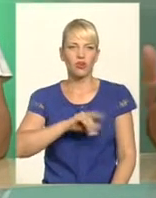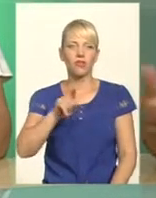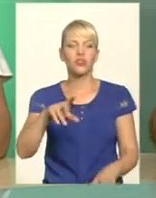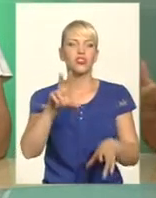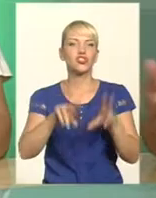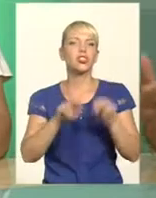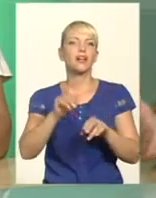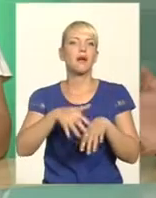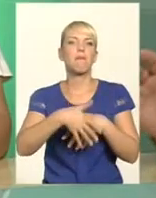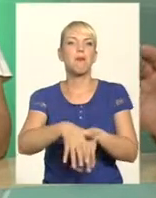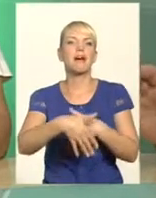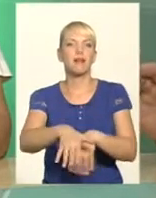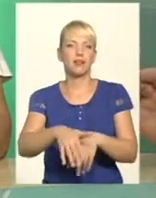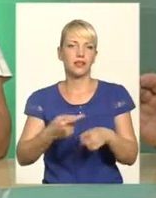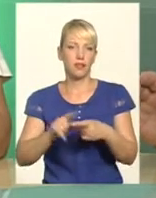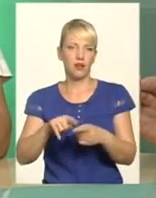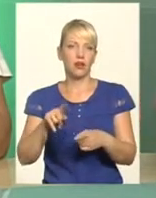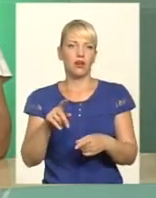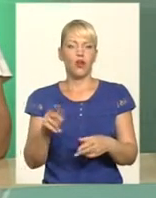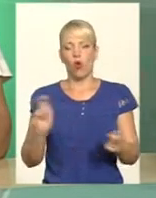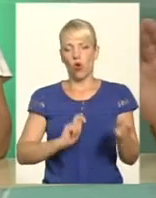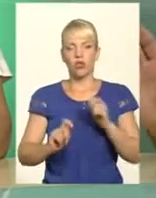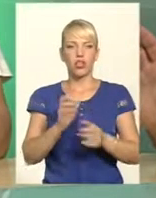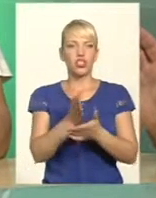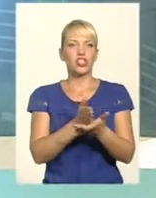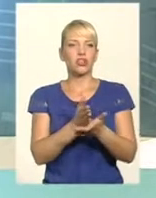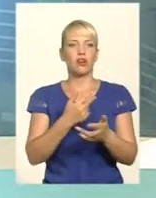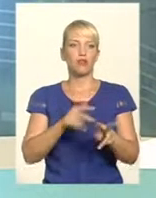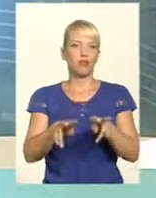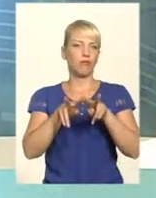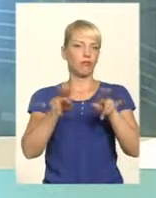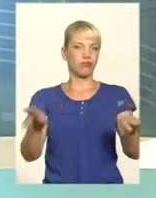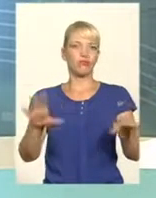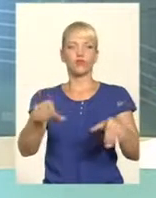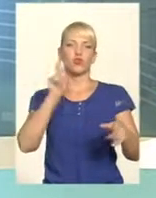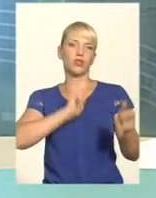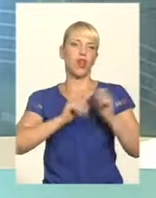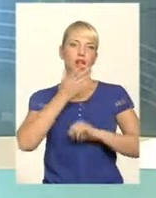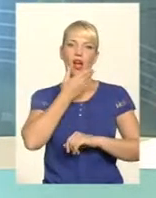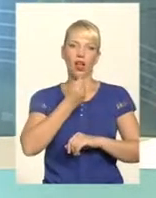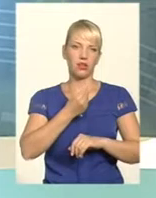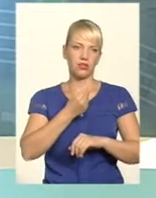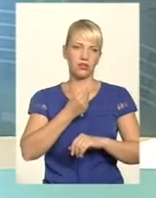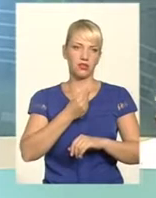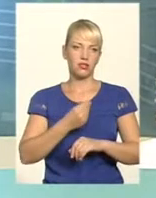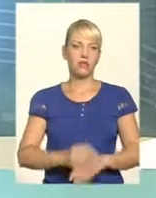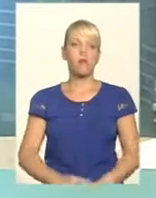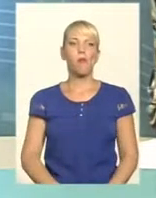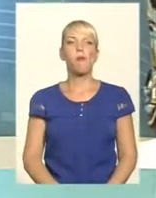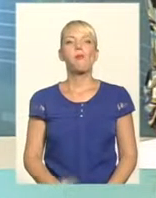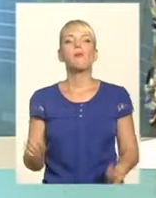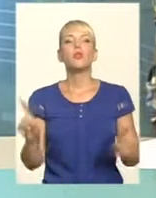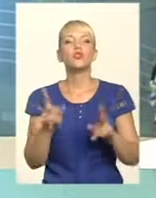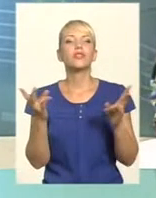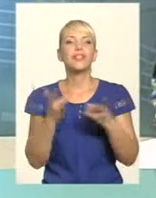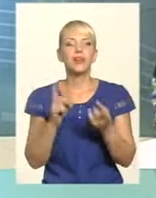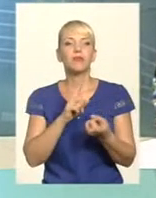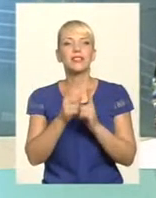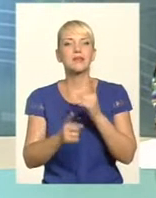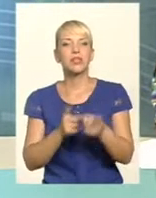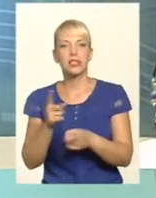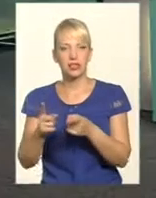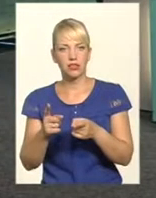Я повинен її одіти для того, щоб чиновники побачили, що ми всі на одне лице, що ми всі одинакові, що ми відповідаємо статутну мову. Що треба змінити?